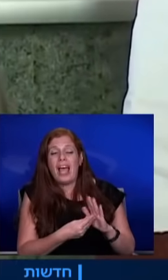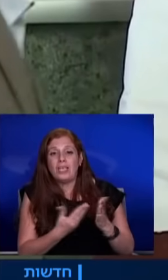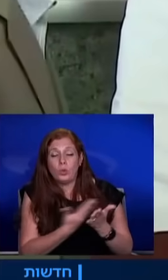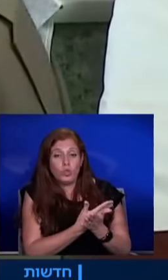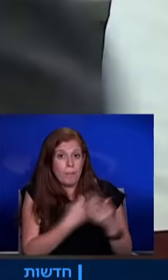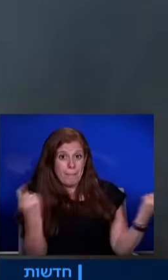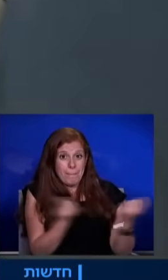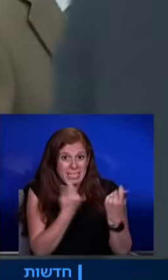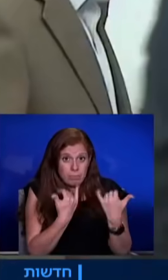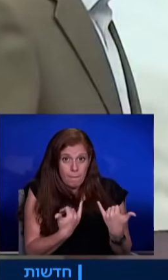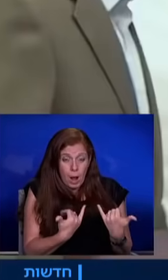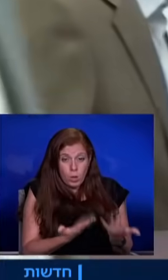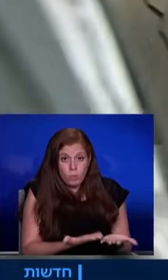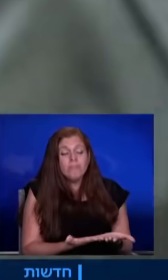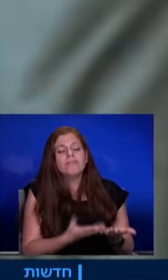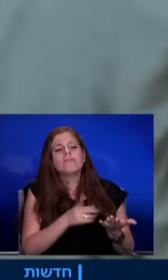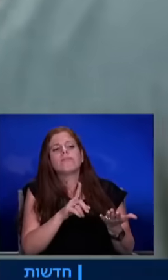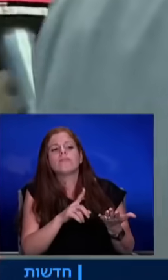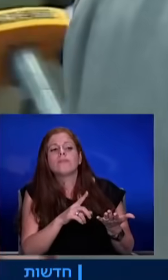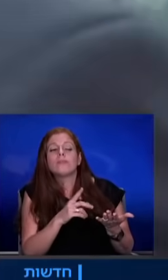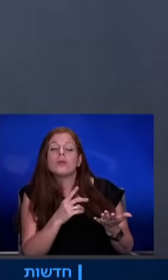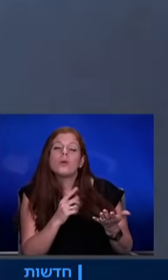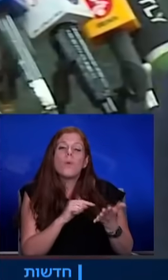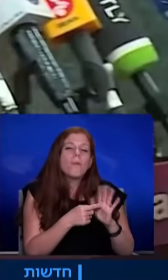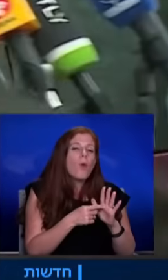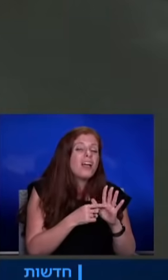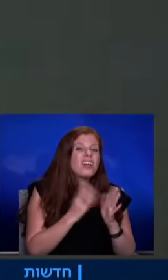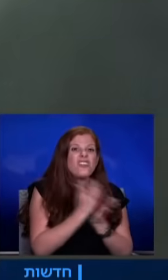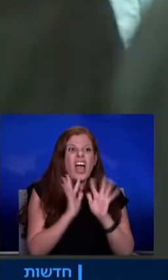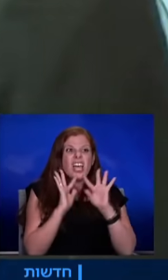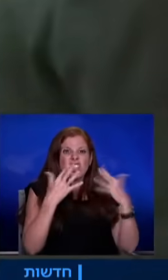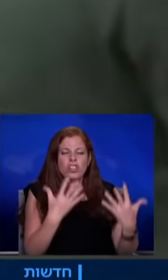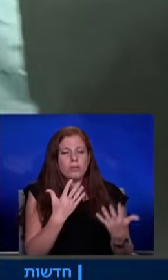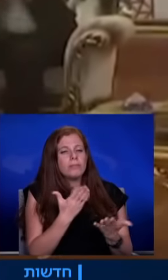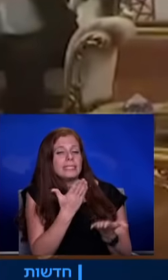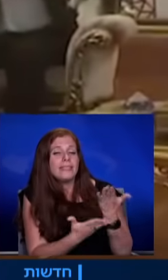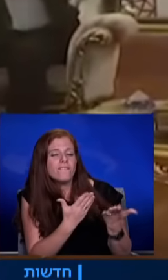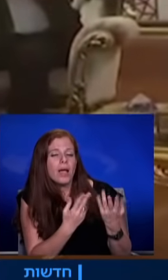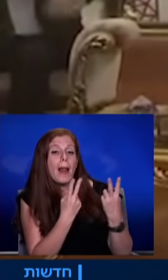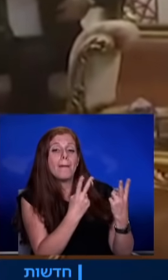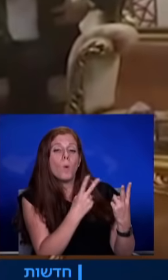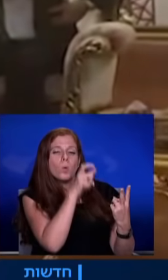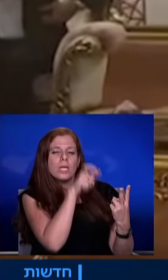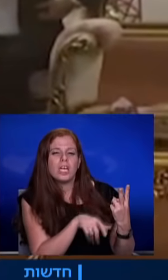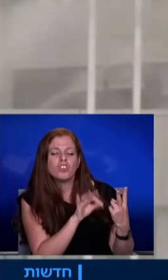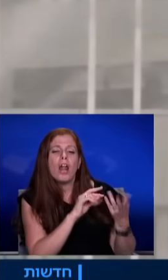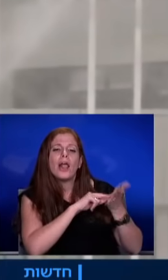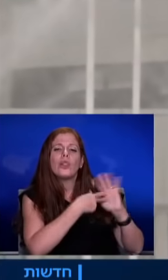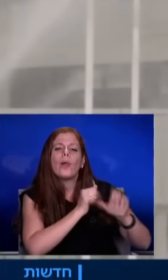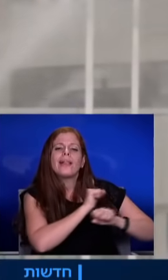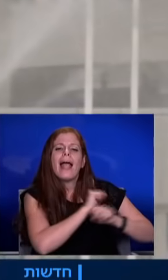שמתפרסמים בימים אלה מטילים אולי לראשונה מזה עשור ספק כולל במהות האזרחית של תוכנית הגרעין האיראנית.